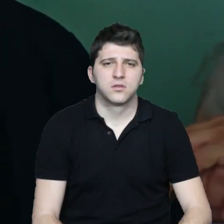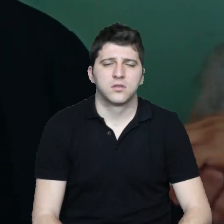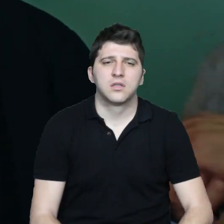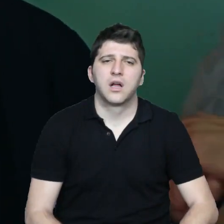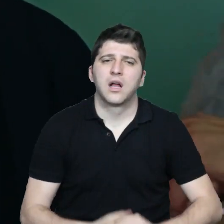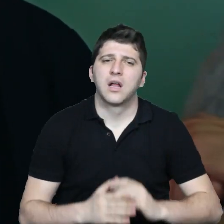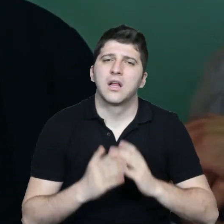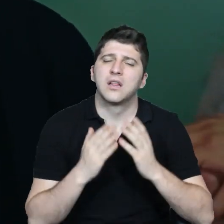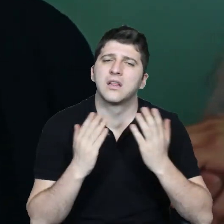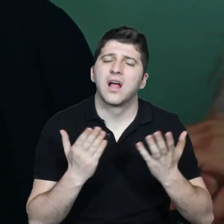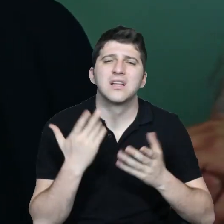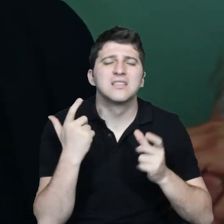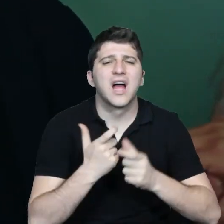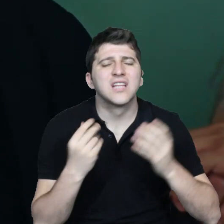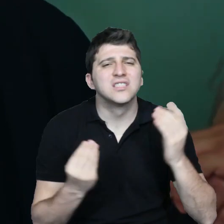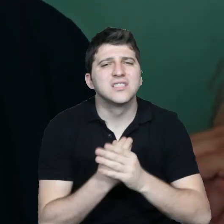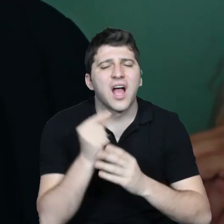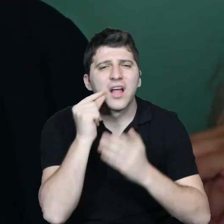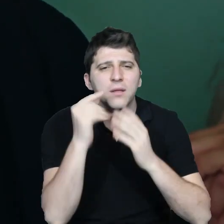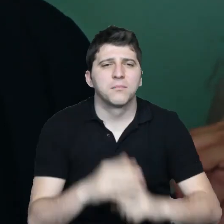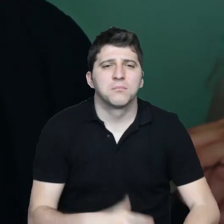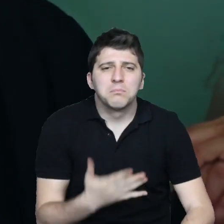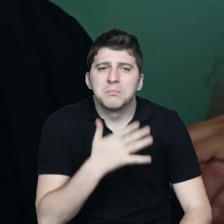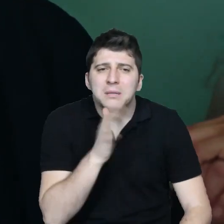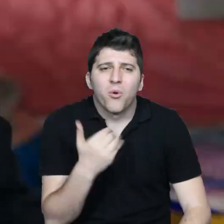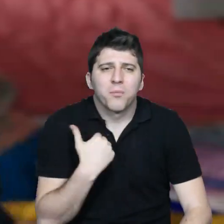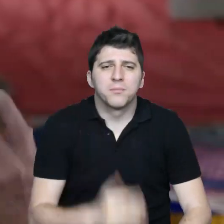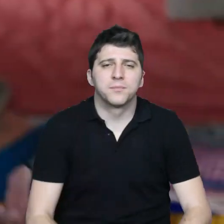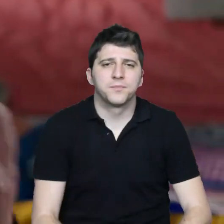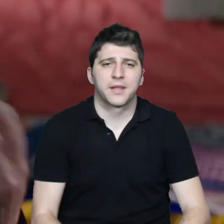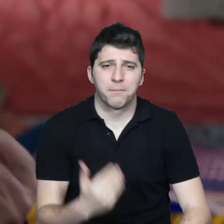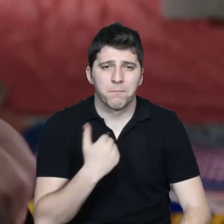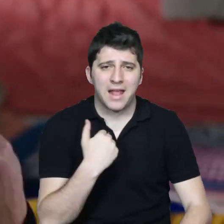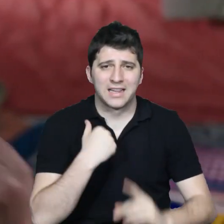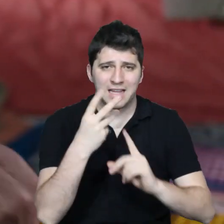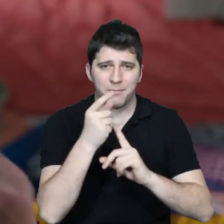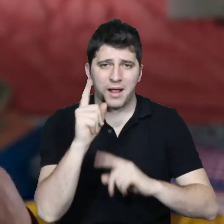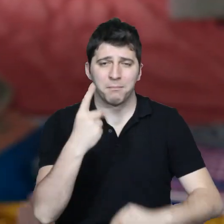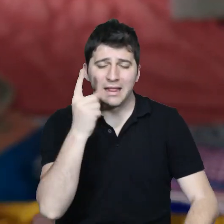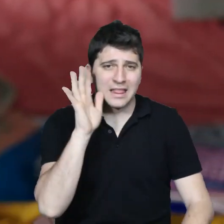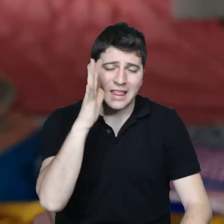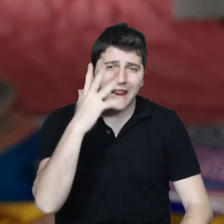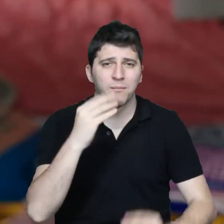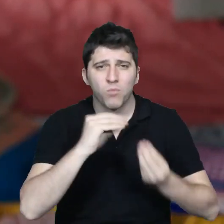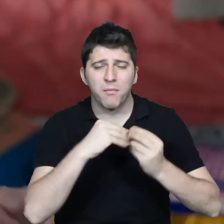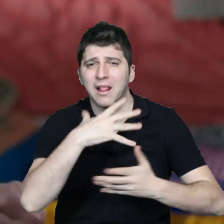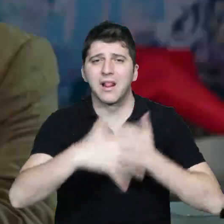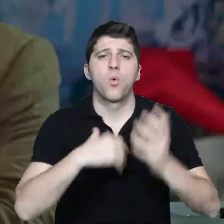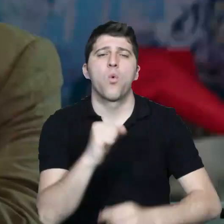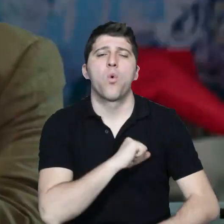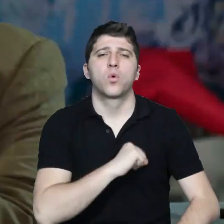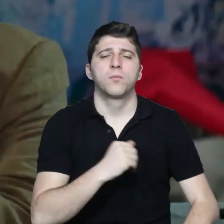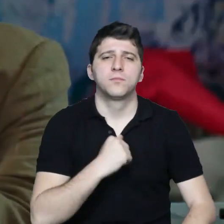Allah Allah. Gene nereden çıktı bu herif? Ne bileyim. Ben İbrahim'in bir delilik yapmasından